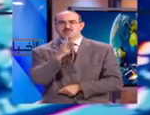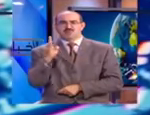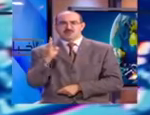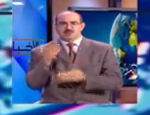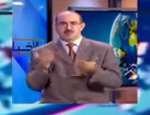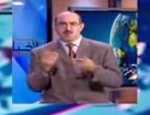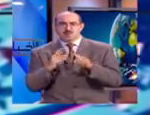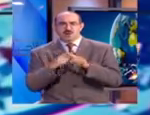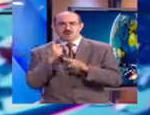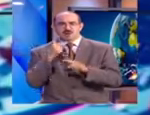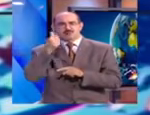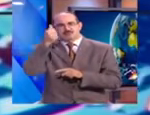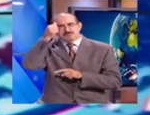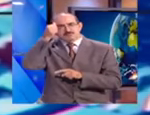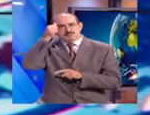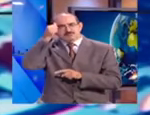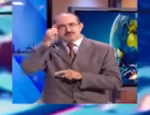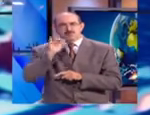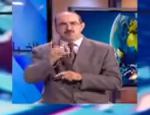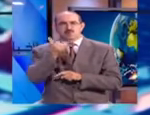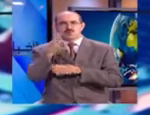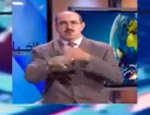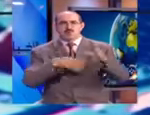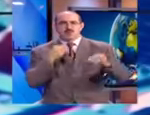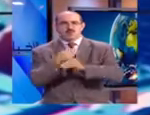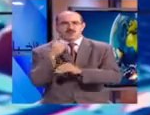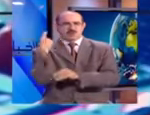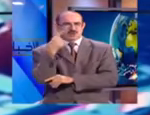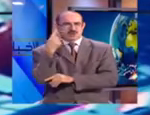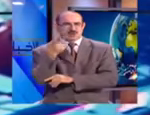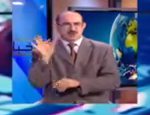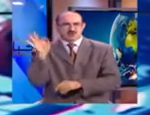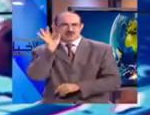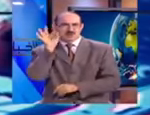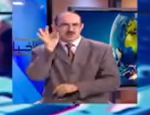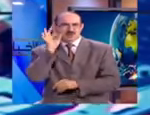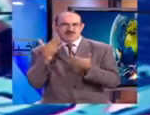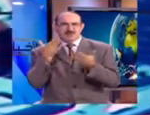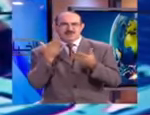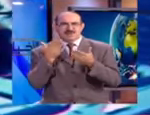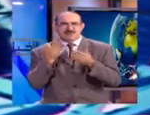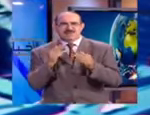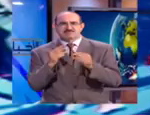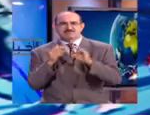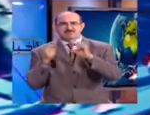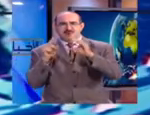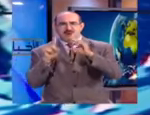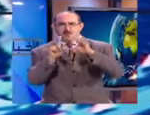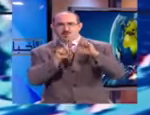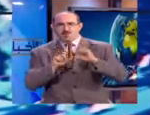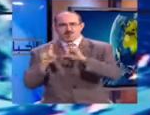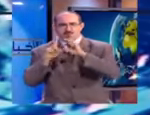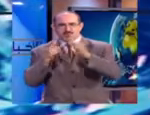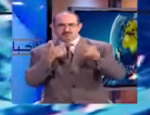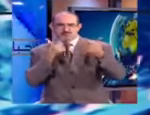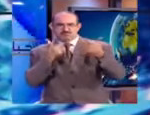بوزيد على إحلاء أحياء اليوم العالمي لمكافحة السيدة بتقنية التحاضر عن